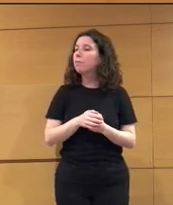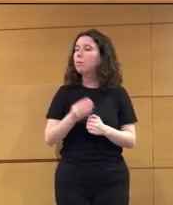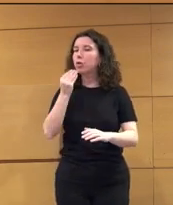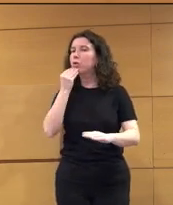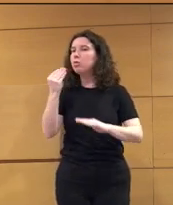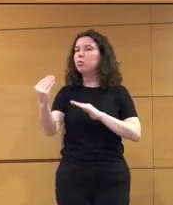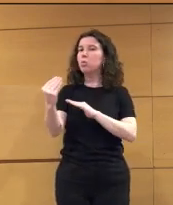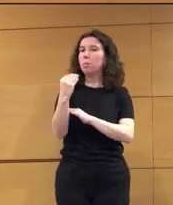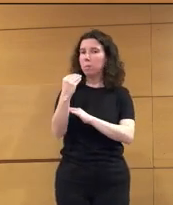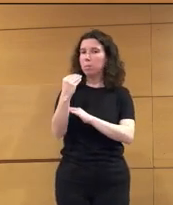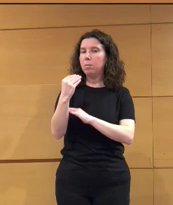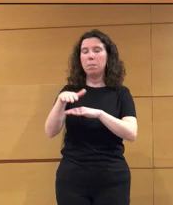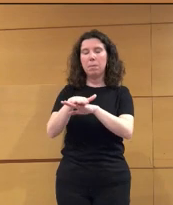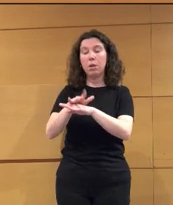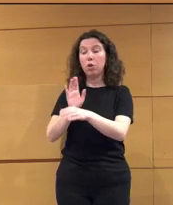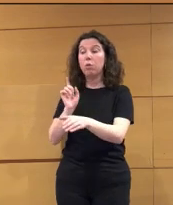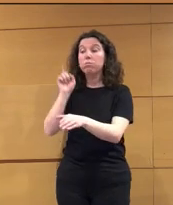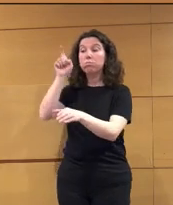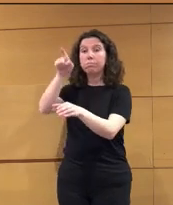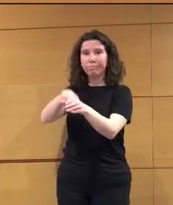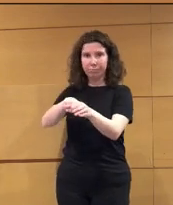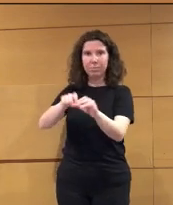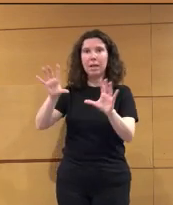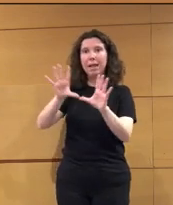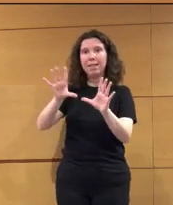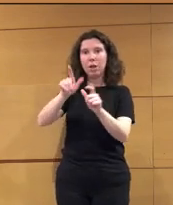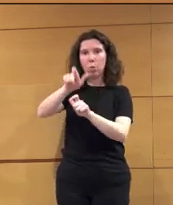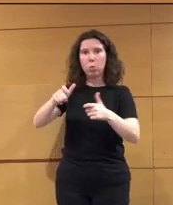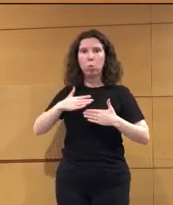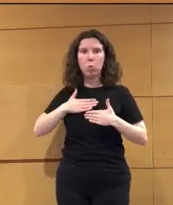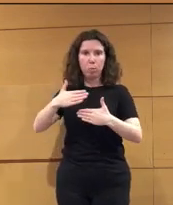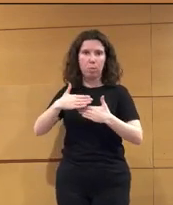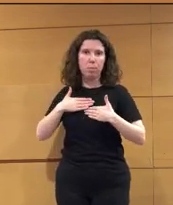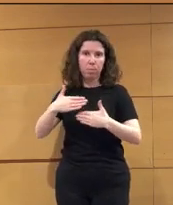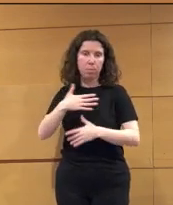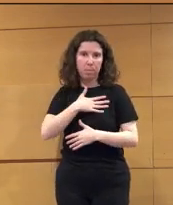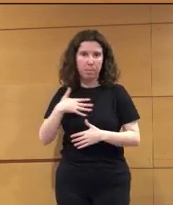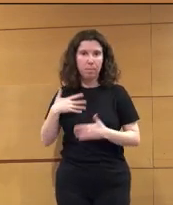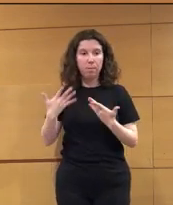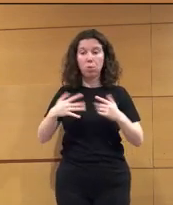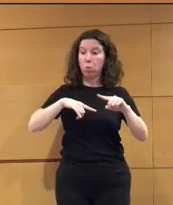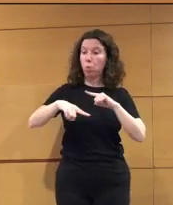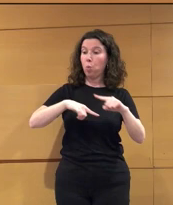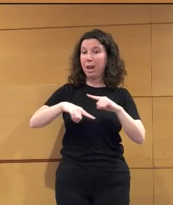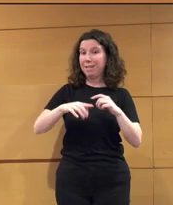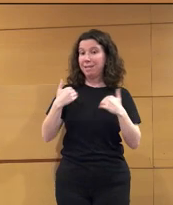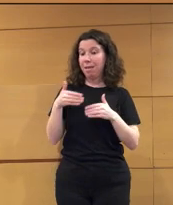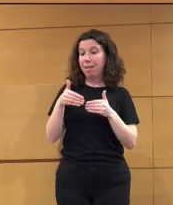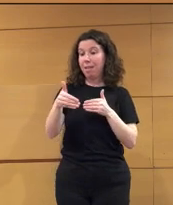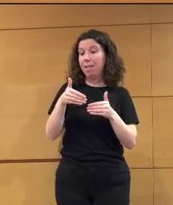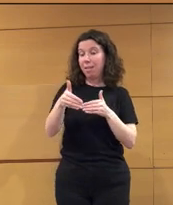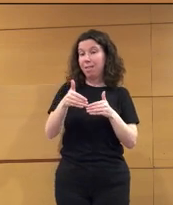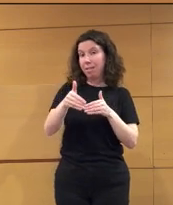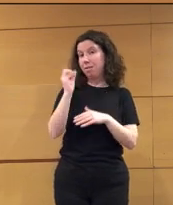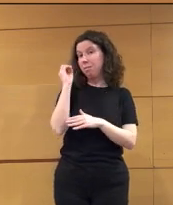de 10 participants que volien participar. Aleshores, estem organitzant el workshop on es presentaran els